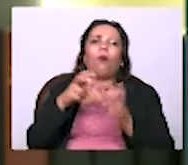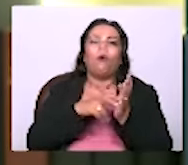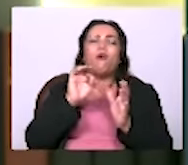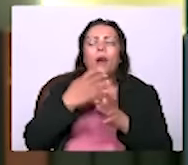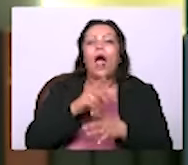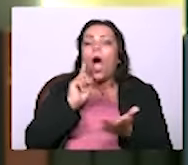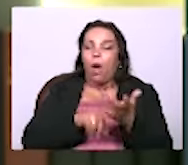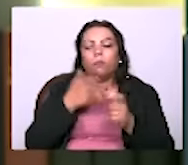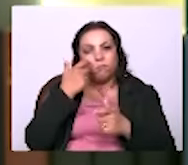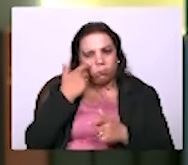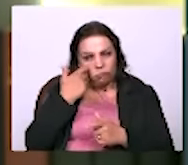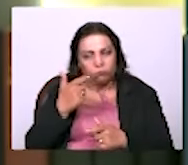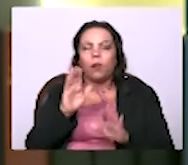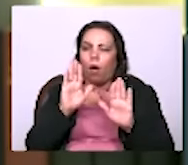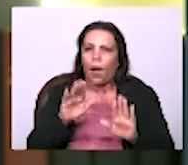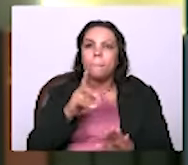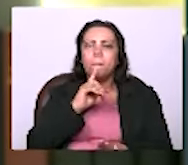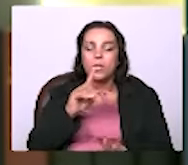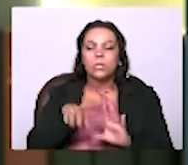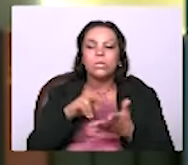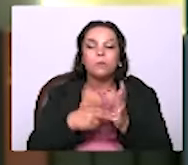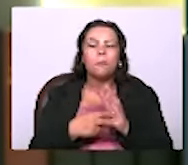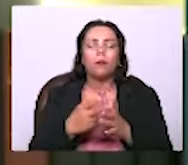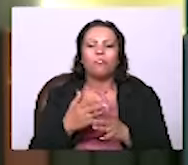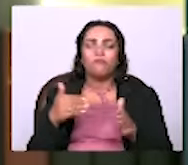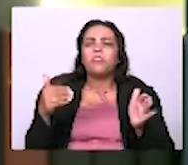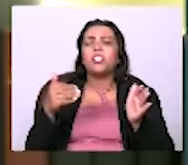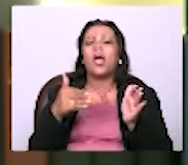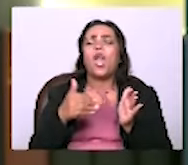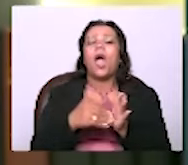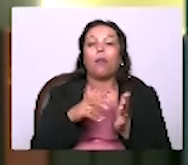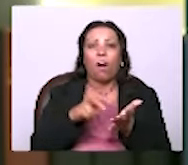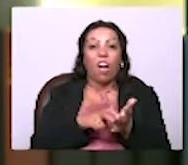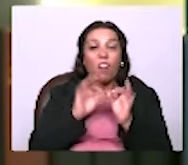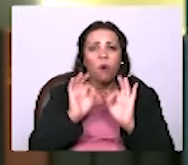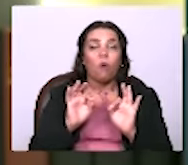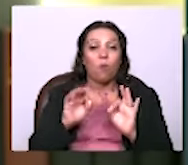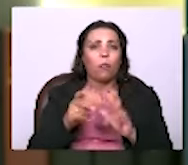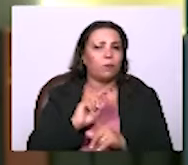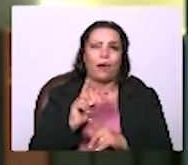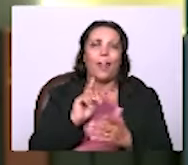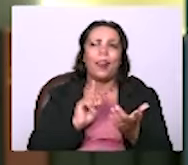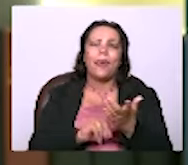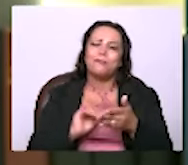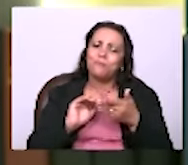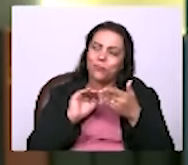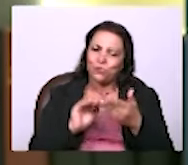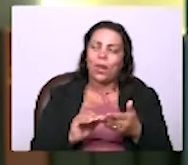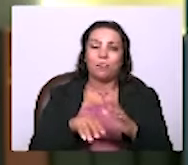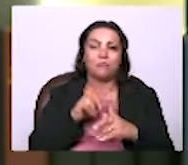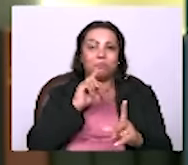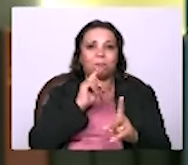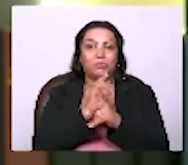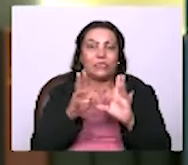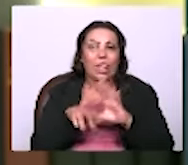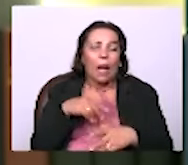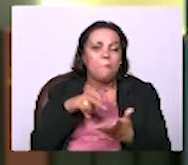بالنا منهم ده مطلوب لكن انا مش عايز اطلعه في الاخر خايف من مواجهه الناس خايف من مواجهه المجتمع مش قادر ياخد